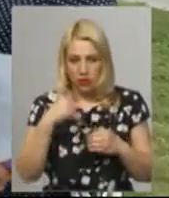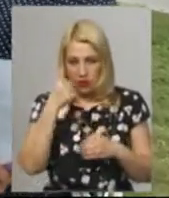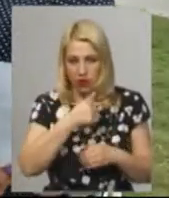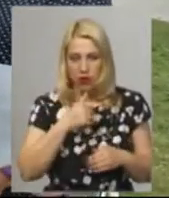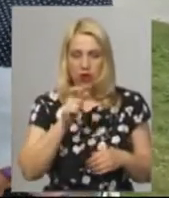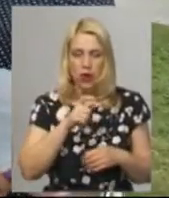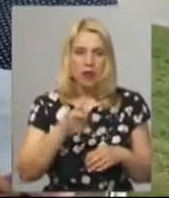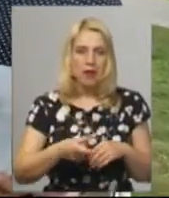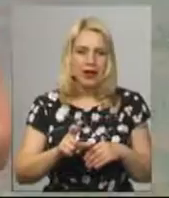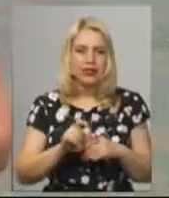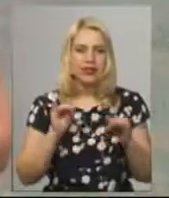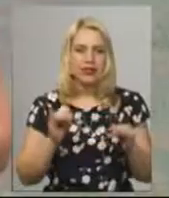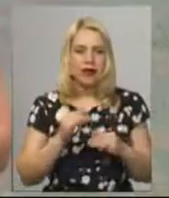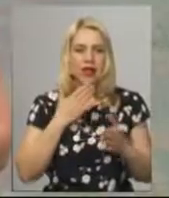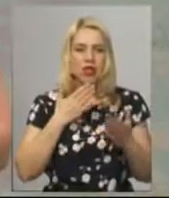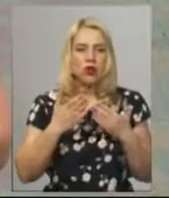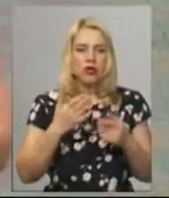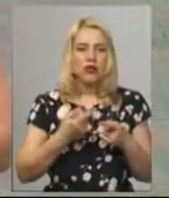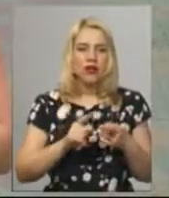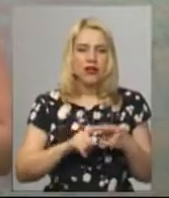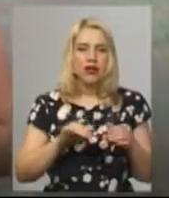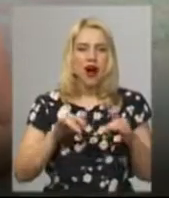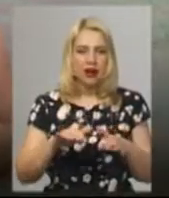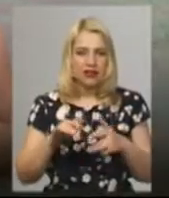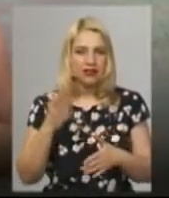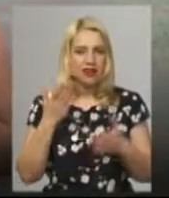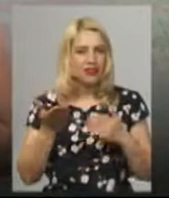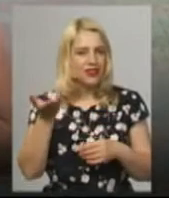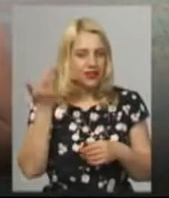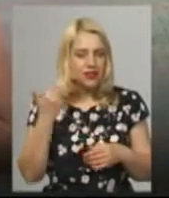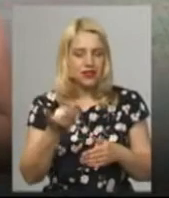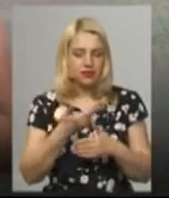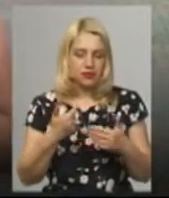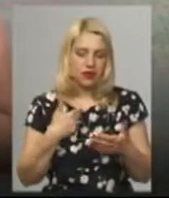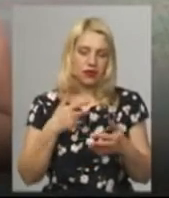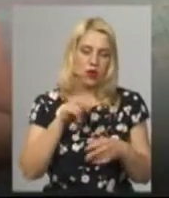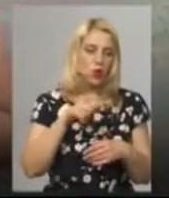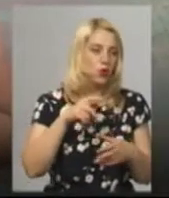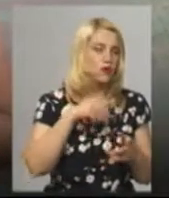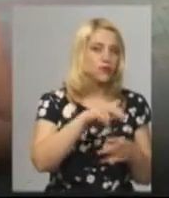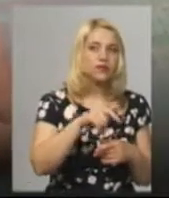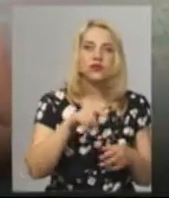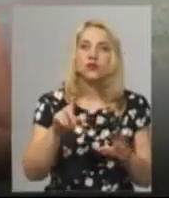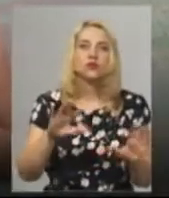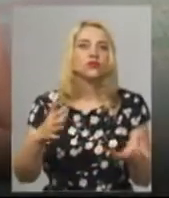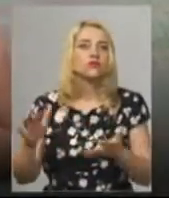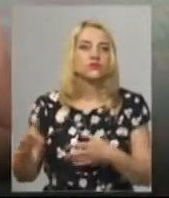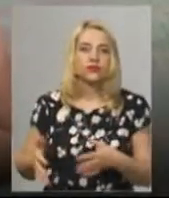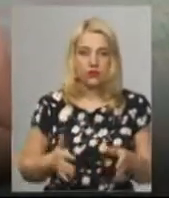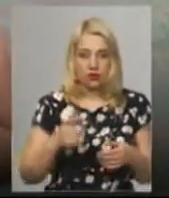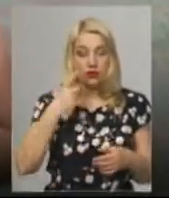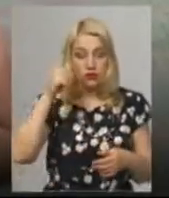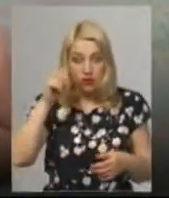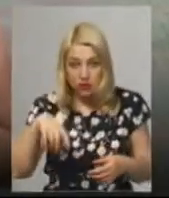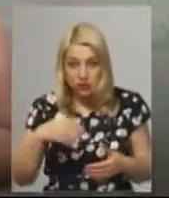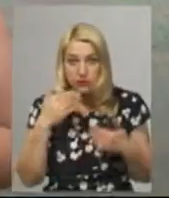кожним роком люди все більш зацікавленіше ставляться до цих акцій. Якщо раніше ми виходили до людей, то всі питали,